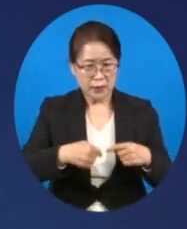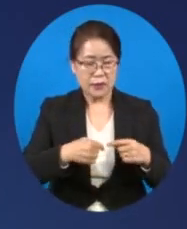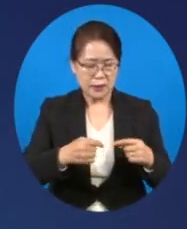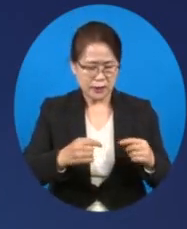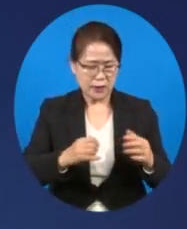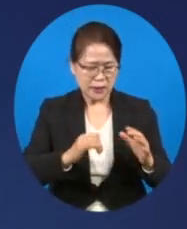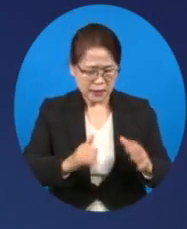것입니다